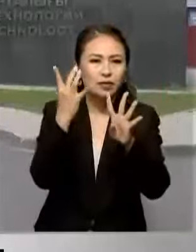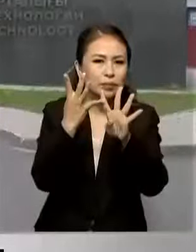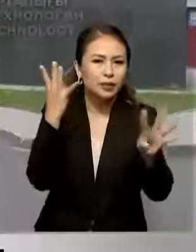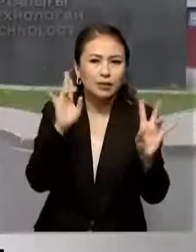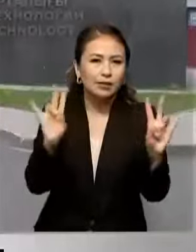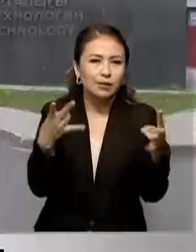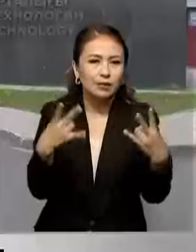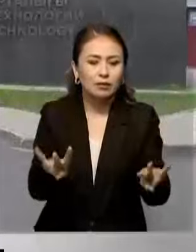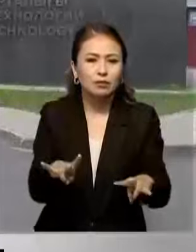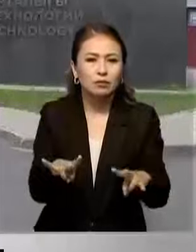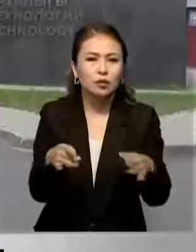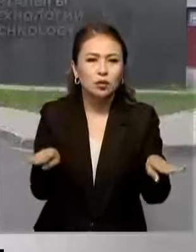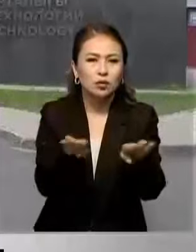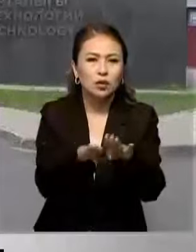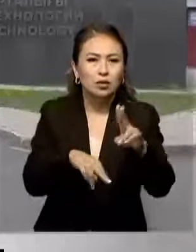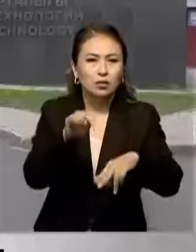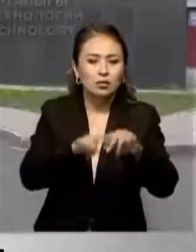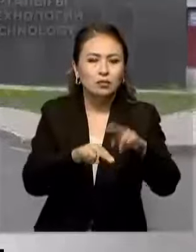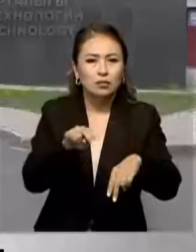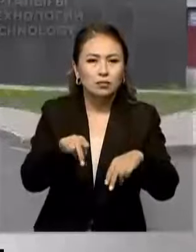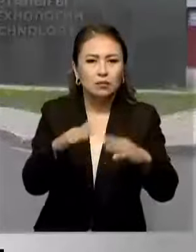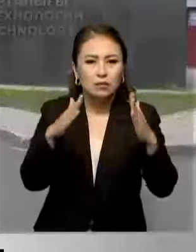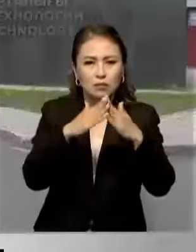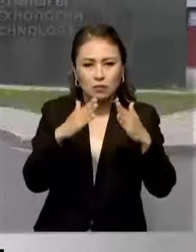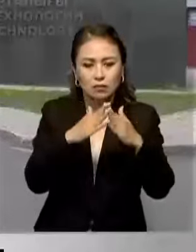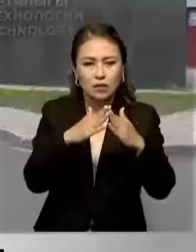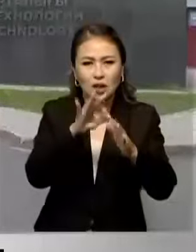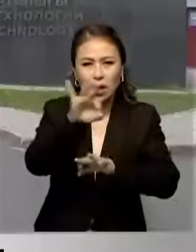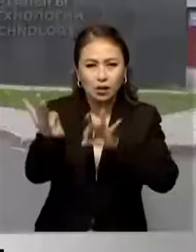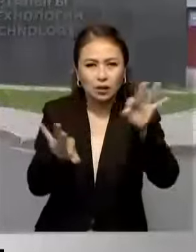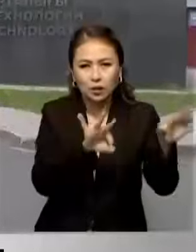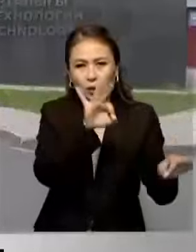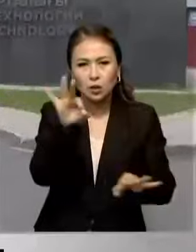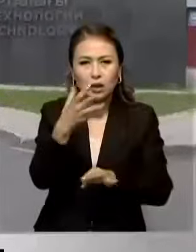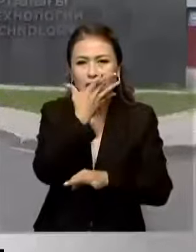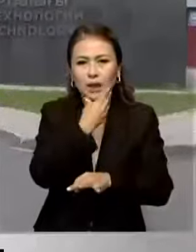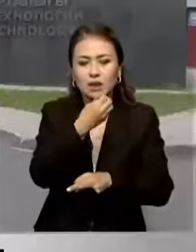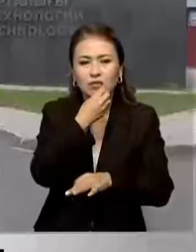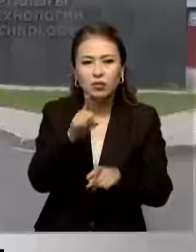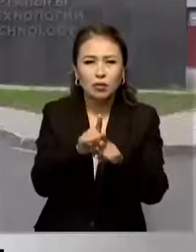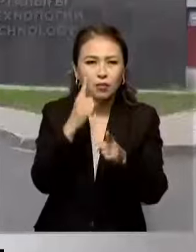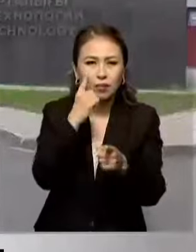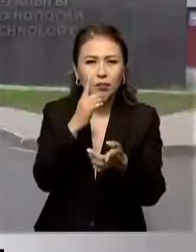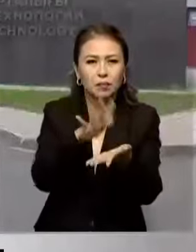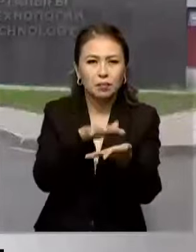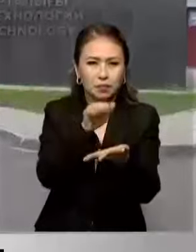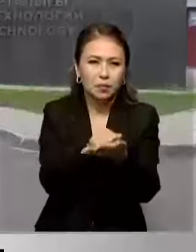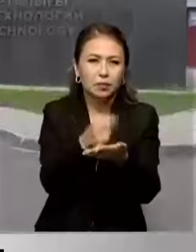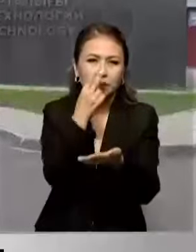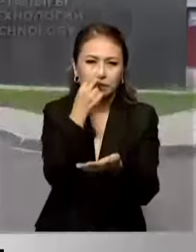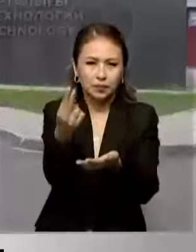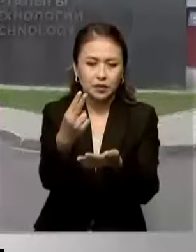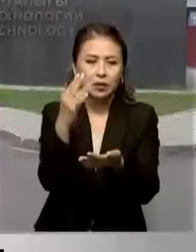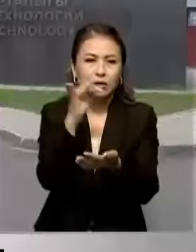керек еді. Бұл сауда үйінің салынуы негізінен на архитектуралық сәнді көріністі құртып, негізінен